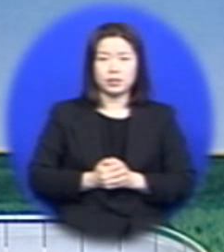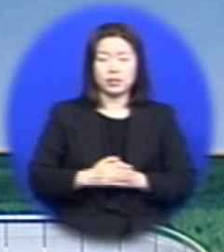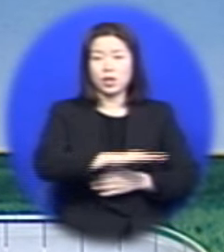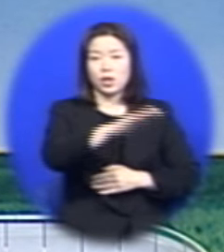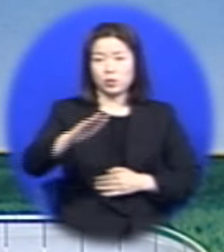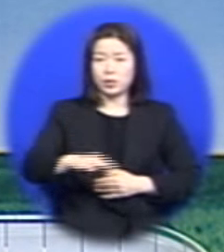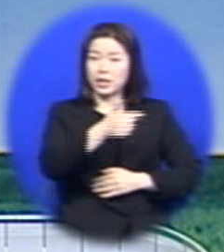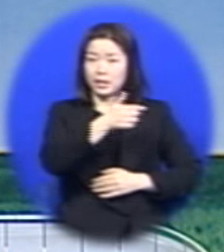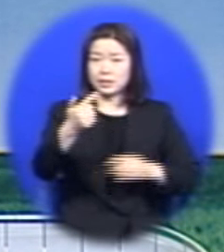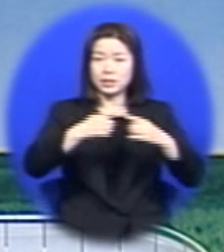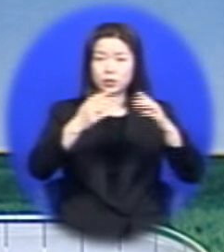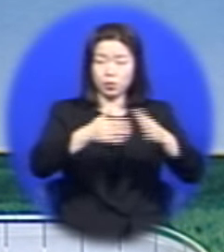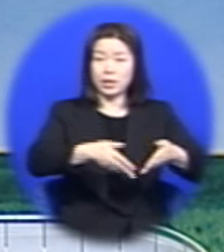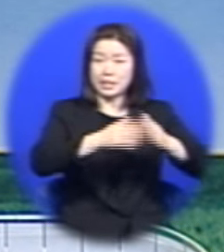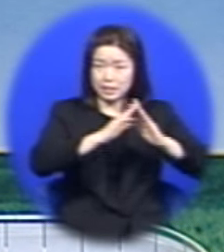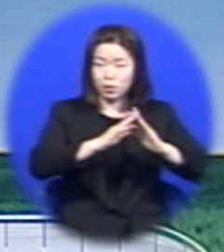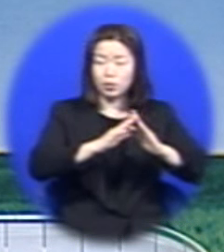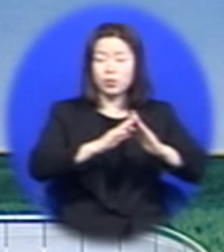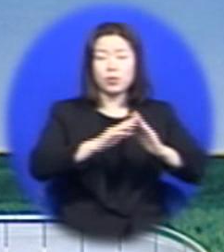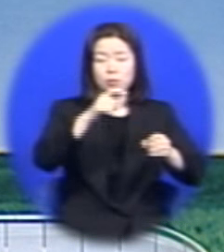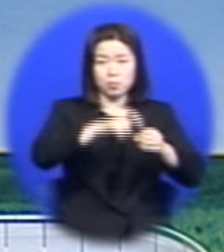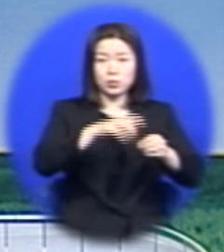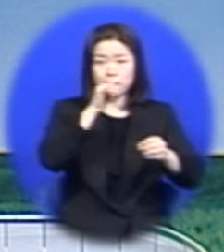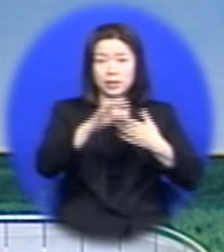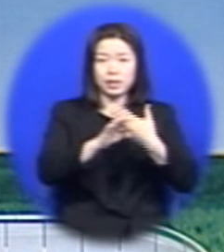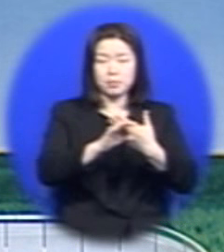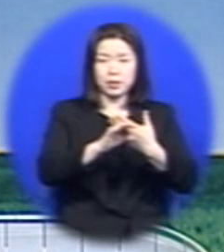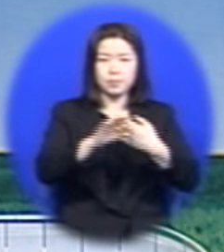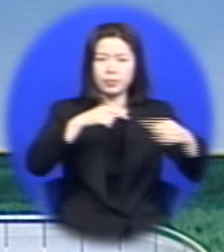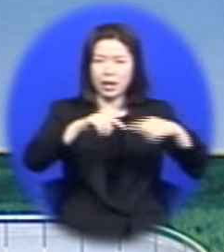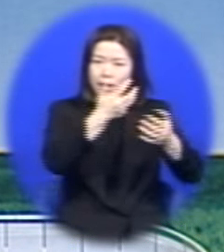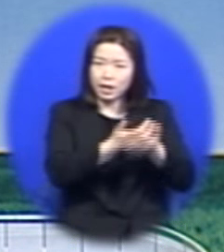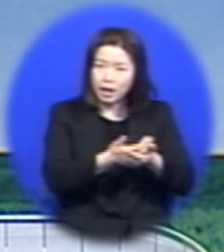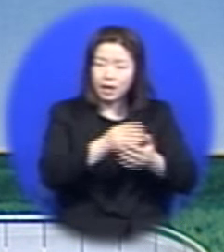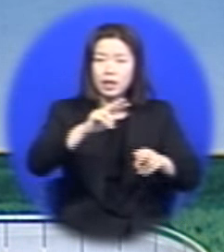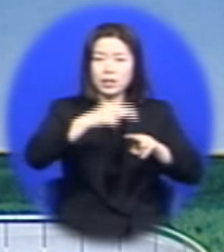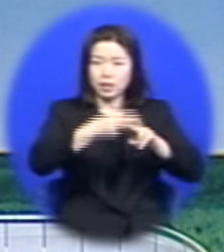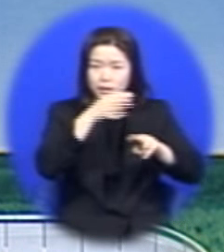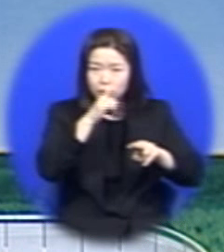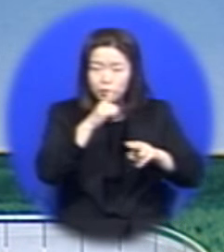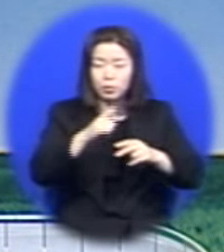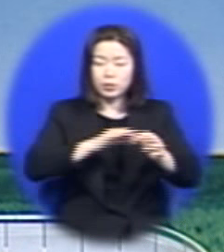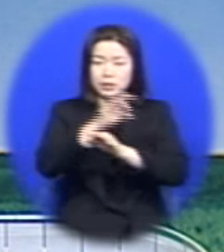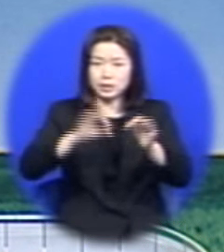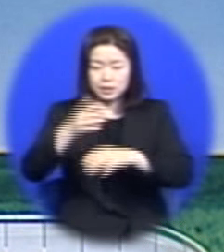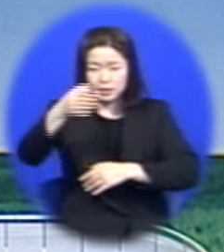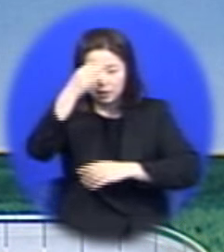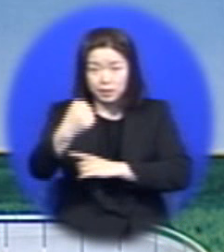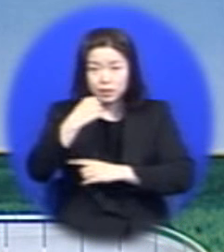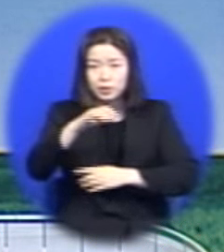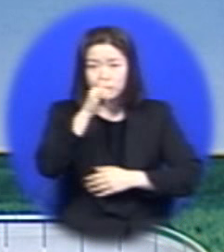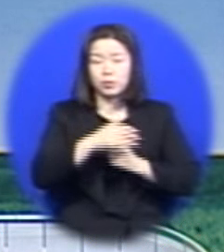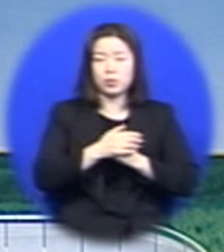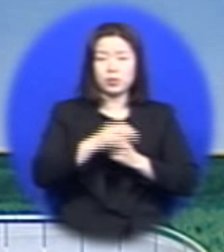우리가 큰 교회를 세우려고 한다면 행정적인 은사도 있고 또 재정적인 능력도 있고